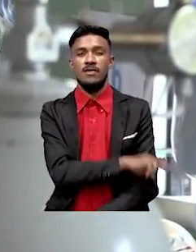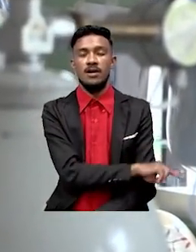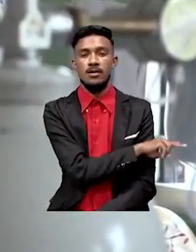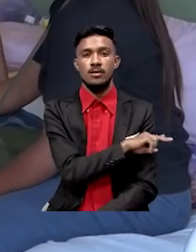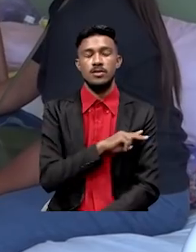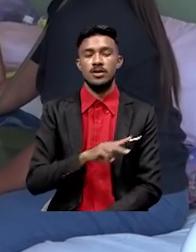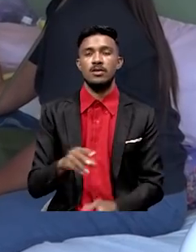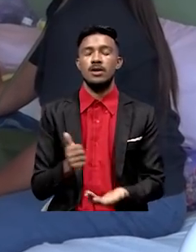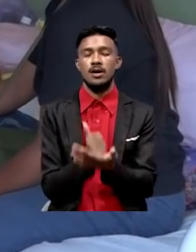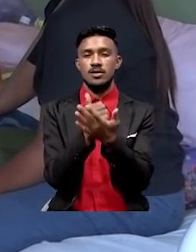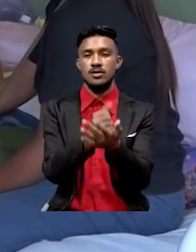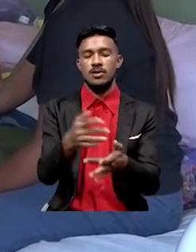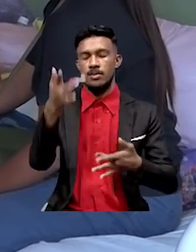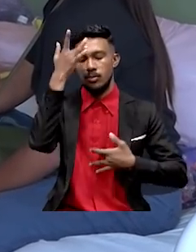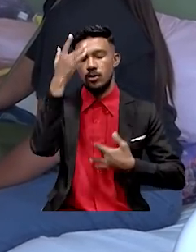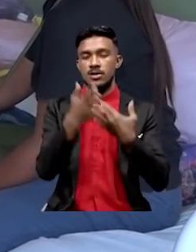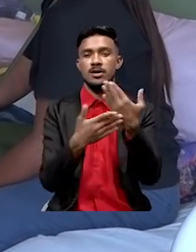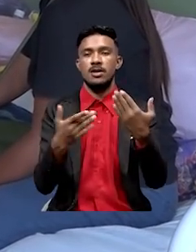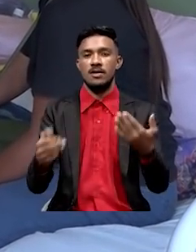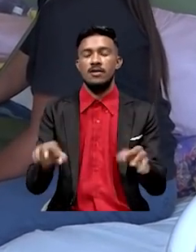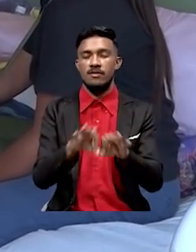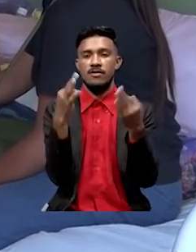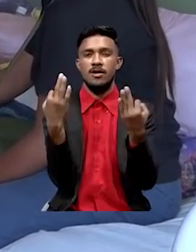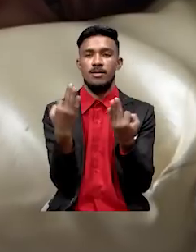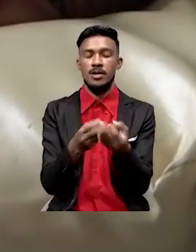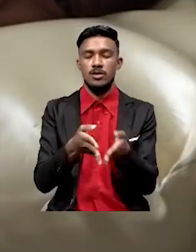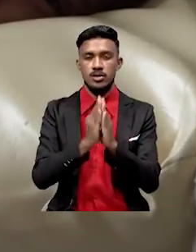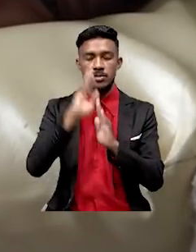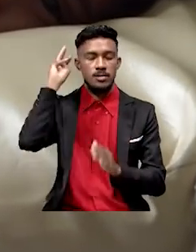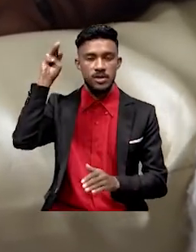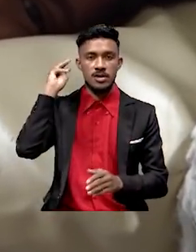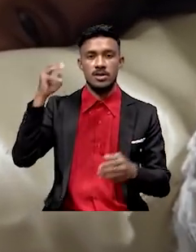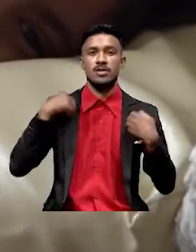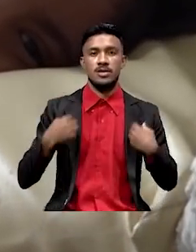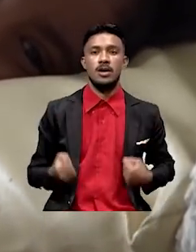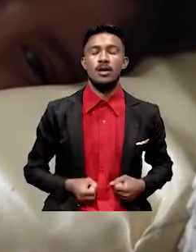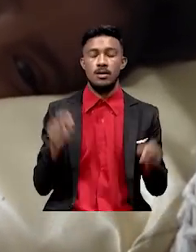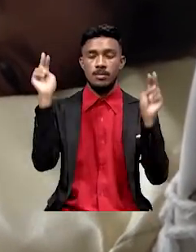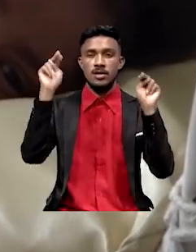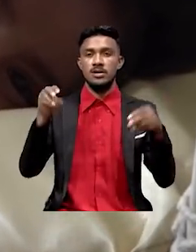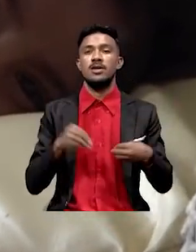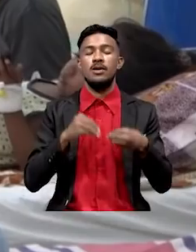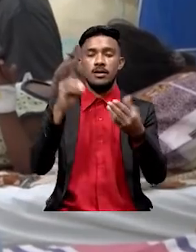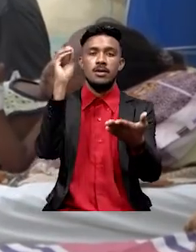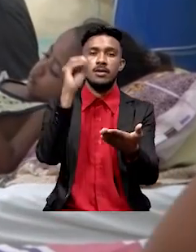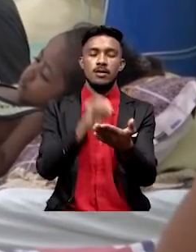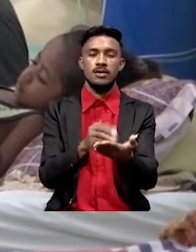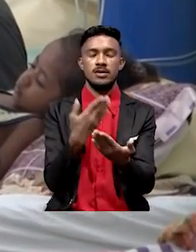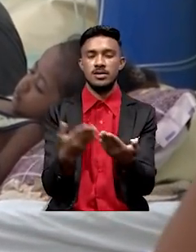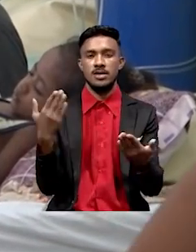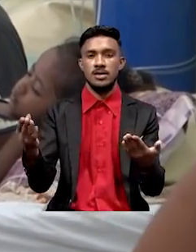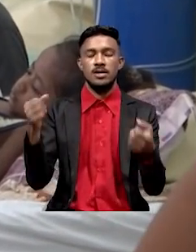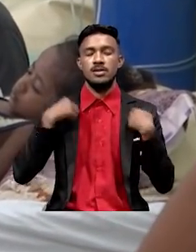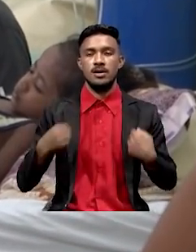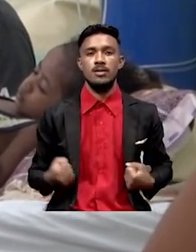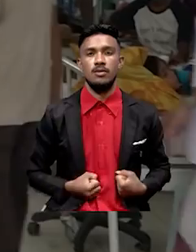paciente dengue. Também, família paciente russo do Ministério da Saúde precisa instalar o local e facilidade de saúde, molok atu transfere